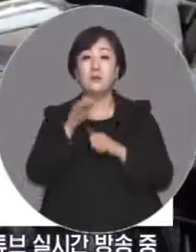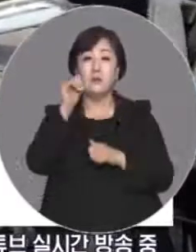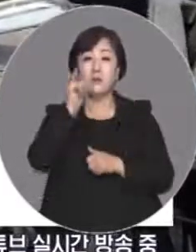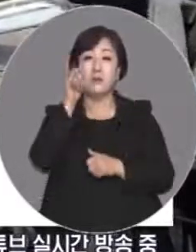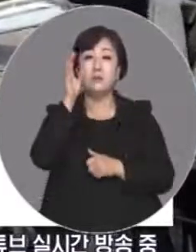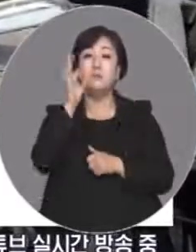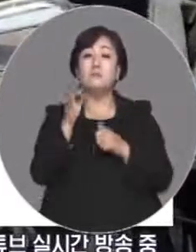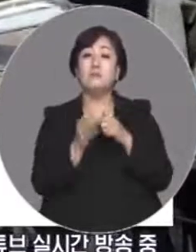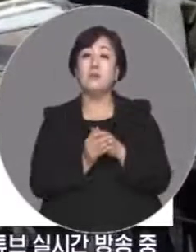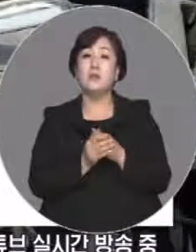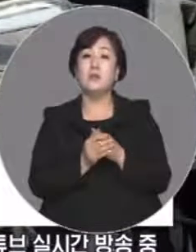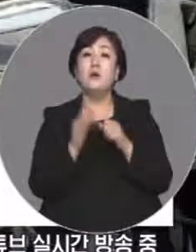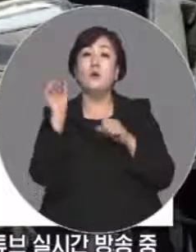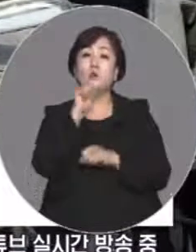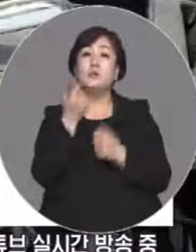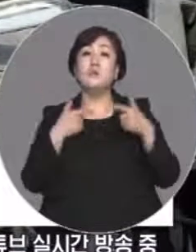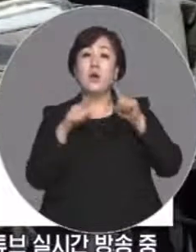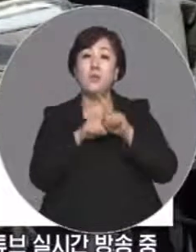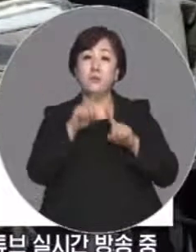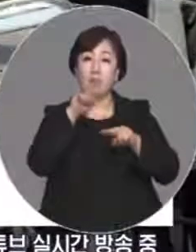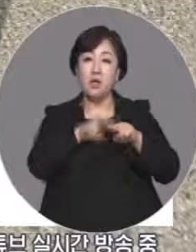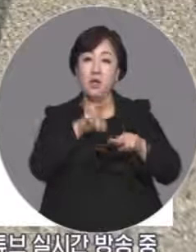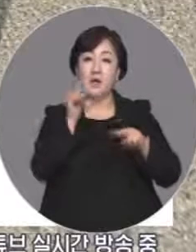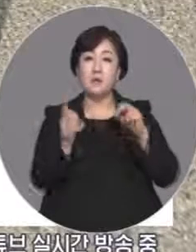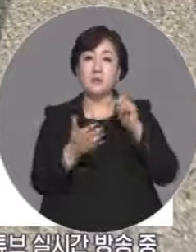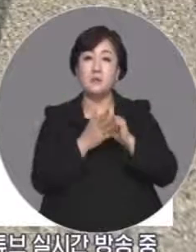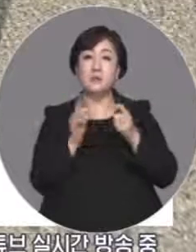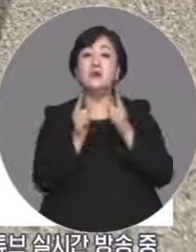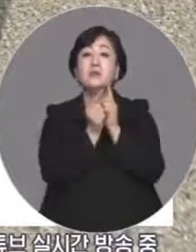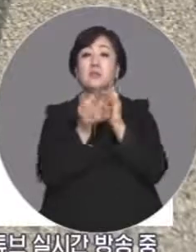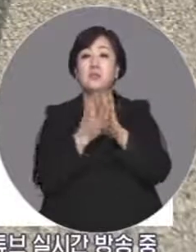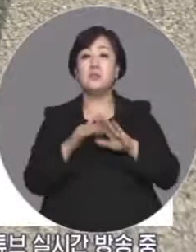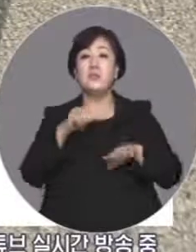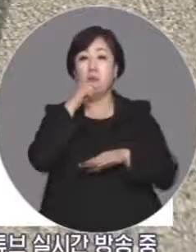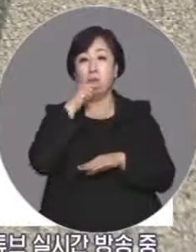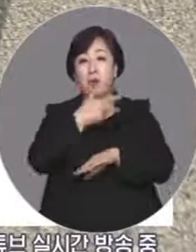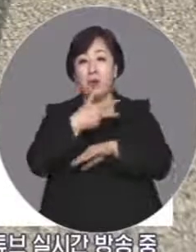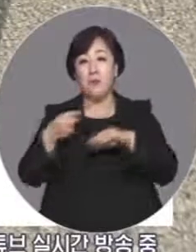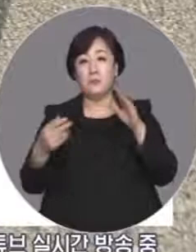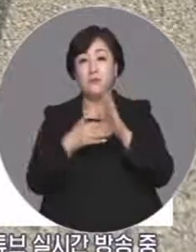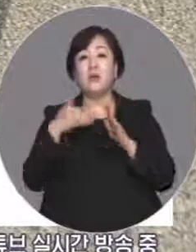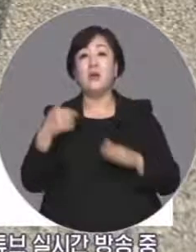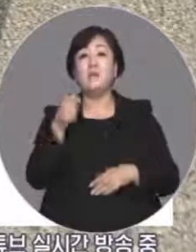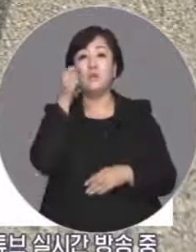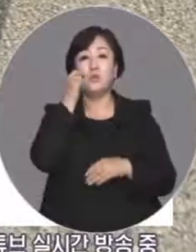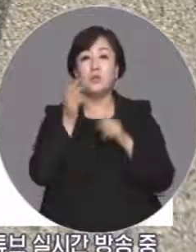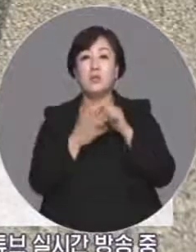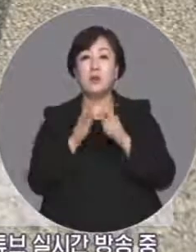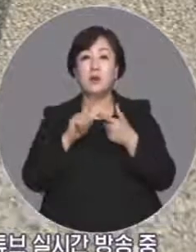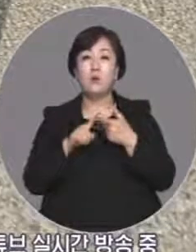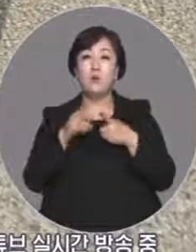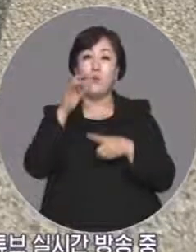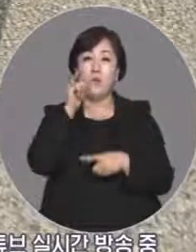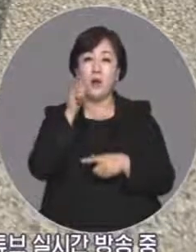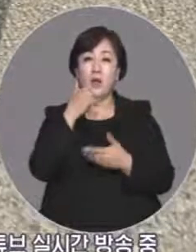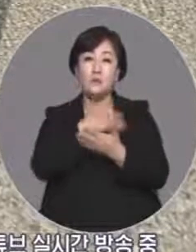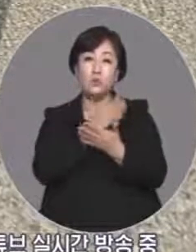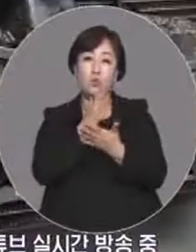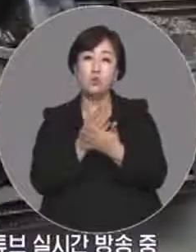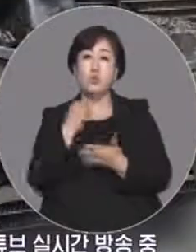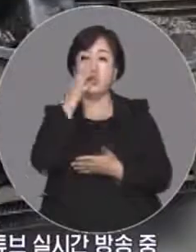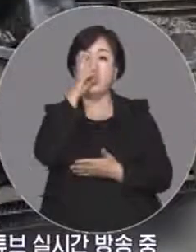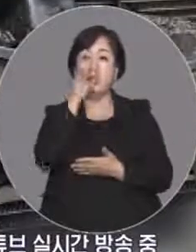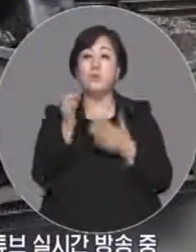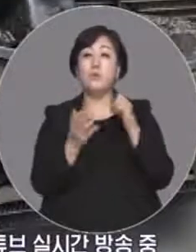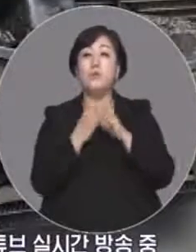경찰은 운전자와 동승자가 동의하지 않아 간이 시약 약물 검사를 하지 못했다며 마약 여부와 종류를 확인하기위해